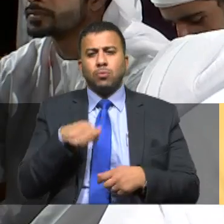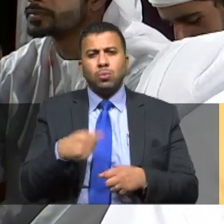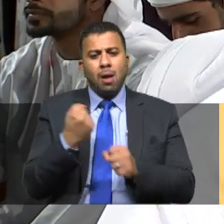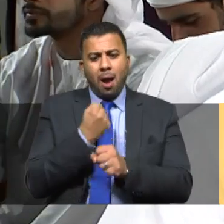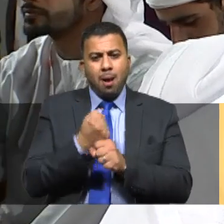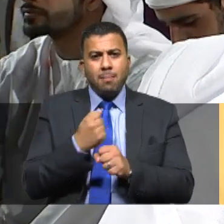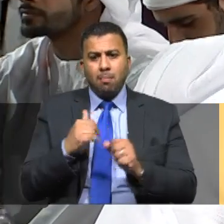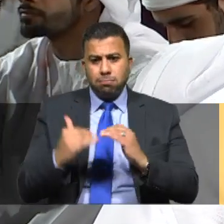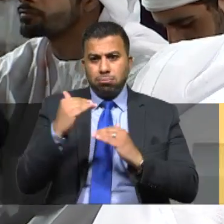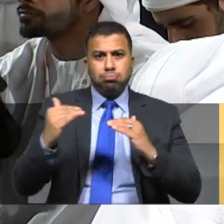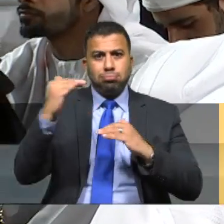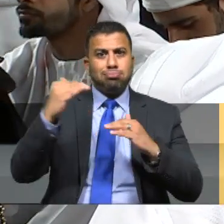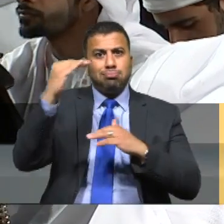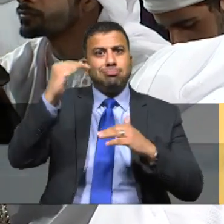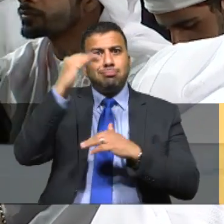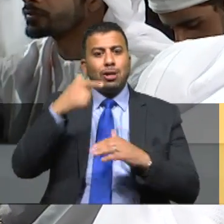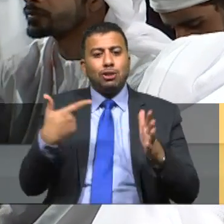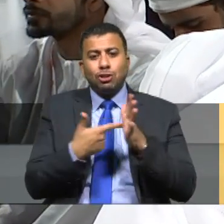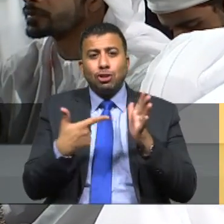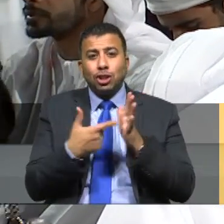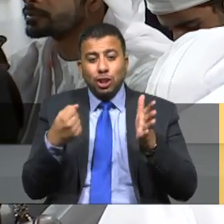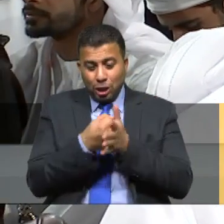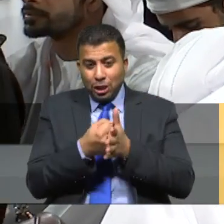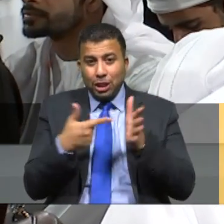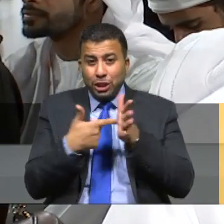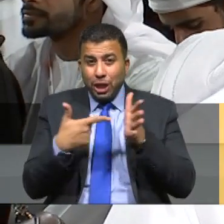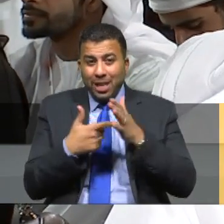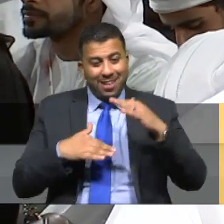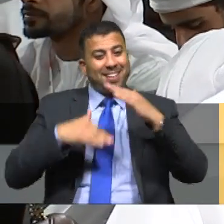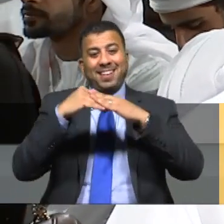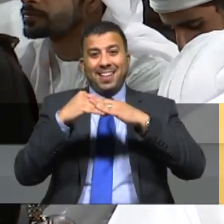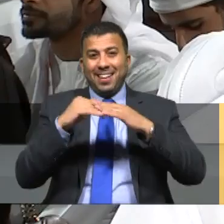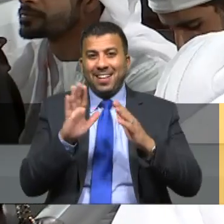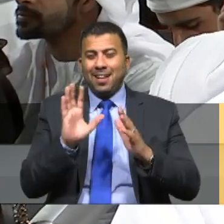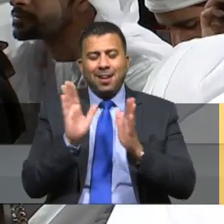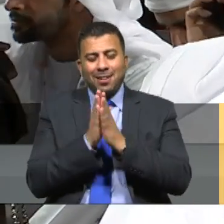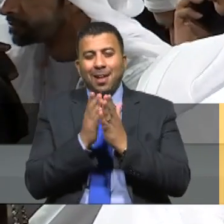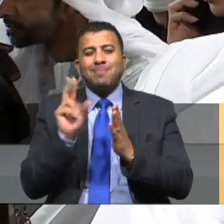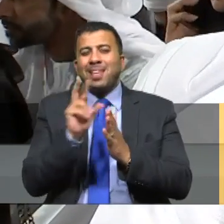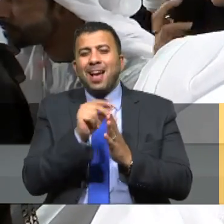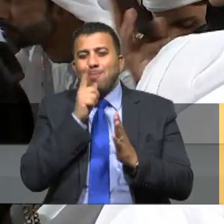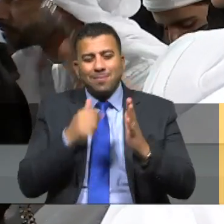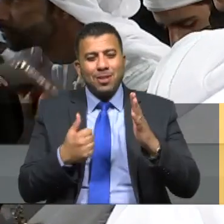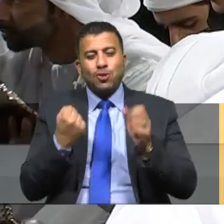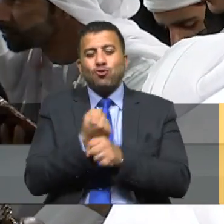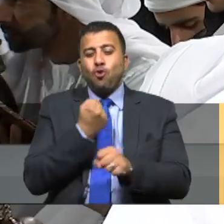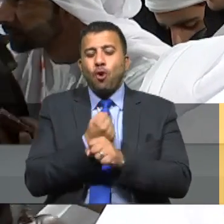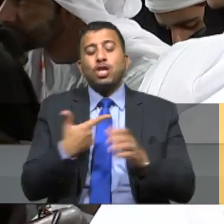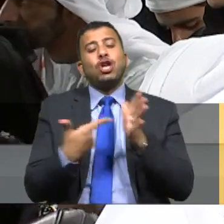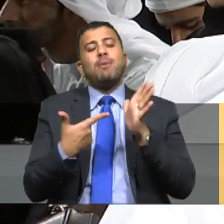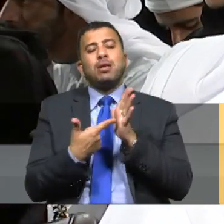أصبحت أعلى وأعلى، الشهادة الجامعية اليوم ما أصبحت هي النهاية وجواز السفر للحصول على وظيفة،